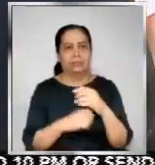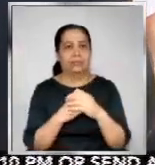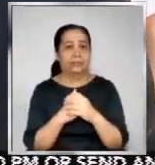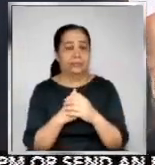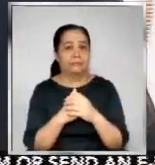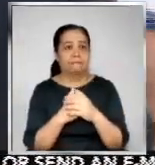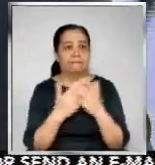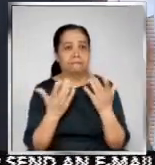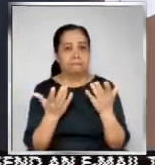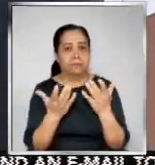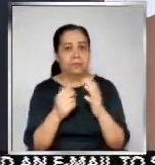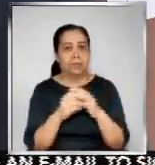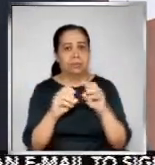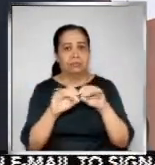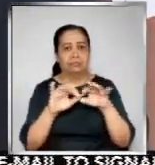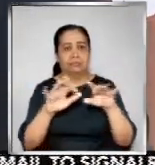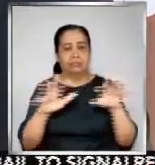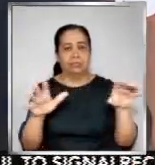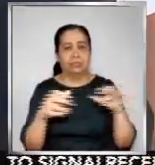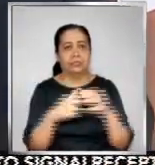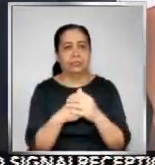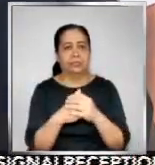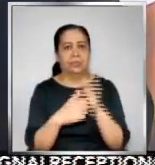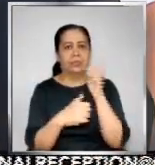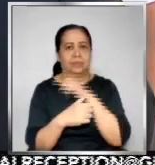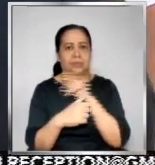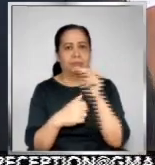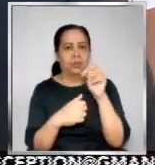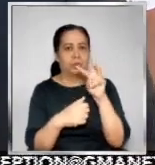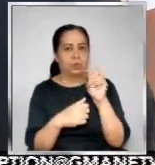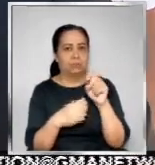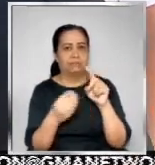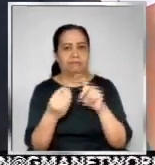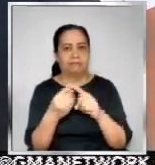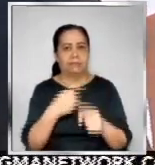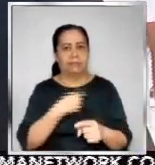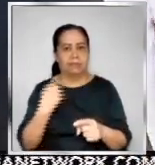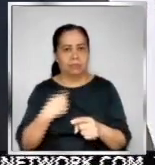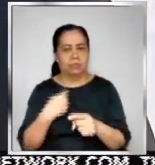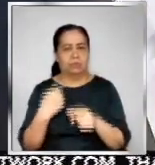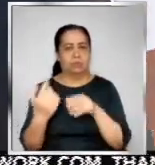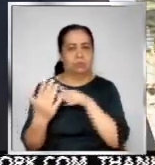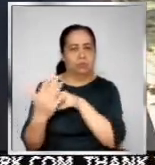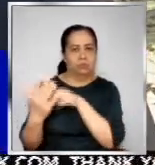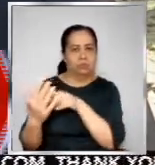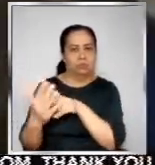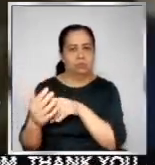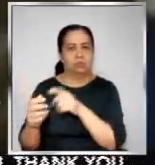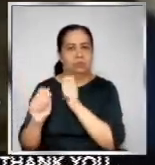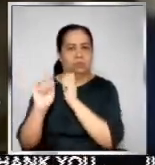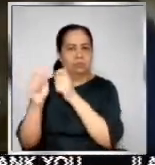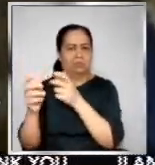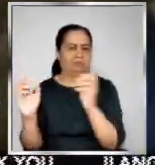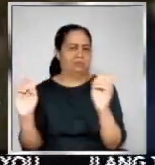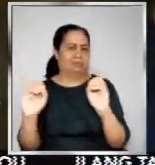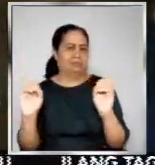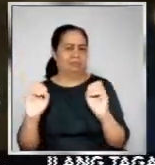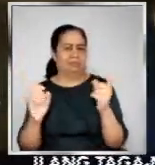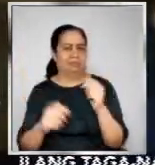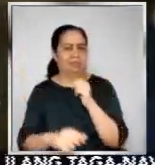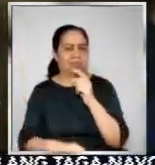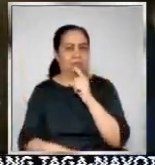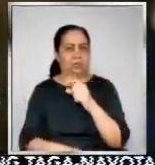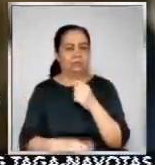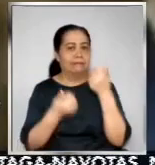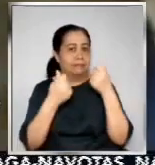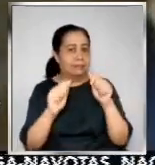widespread fake news about China harassing the fishermen. There is no such a thing. Sinusubukan pa naming